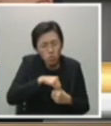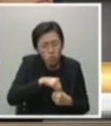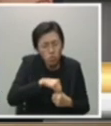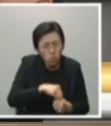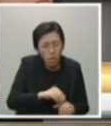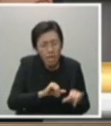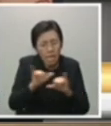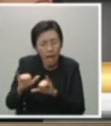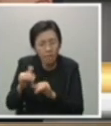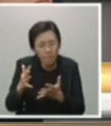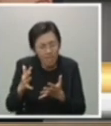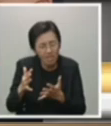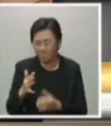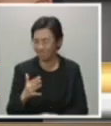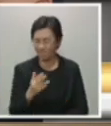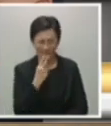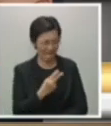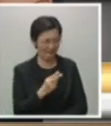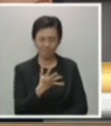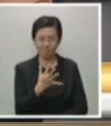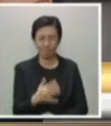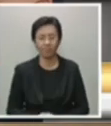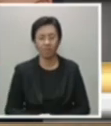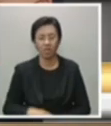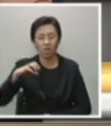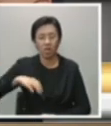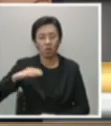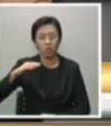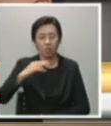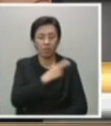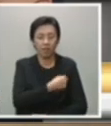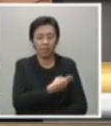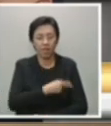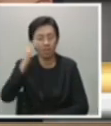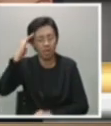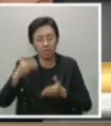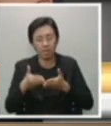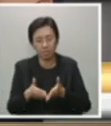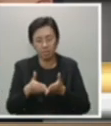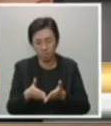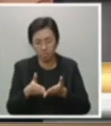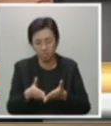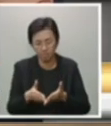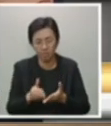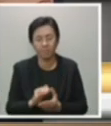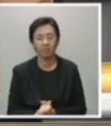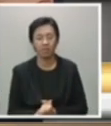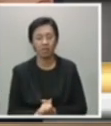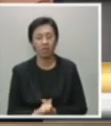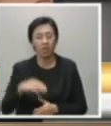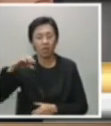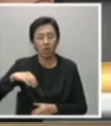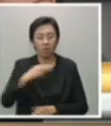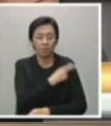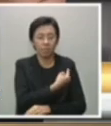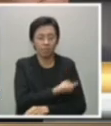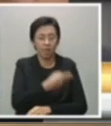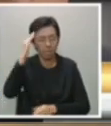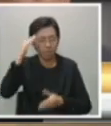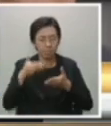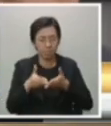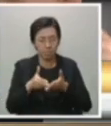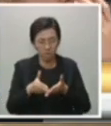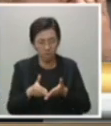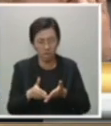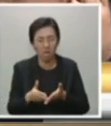เบียบกรมการแพทย์ทหารเรือว่าด้วยการเข้าพักอาศัยในที่อาศัยของกรมแพทย์ทหารเรือผู้เข้า